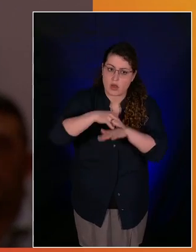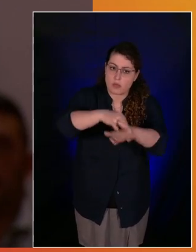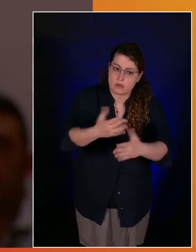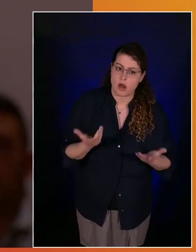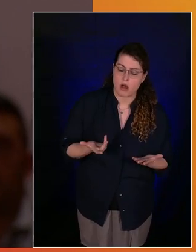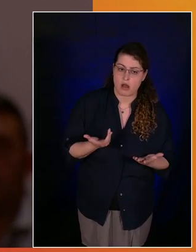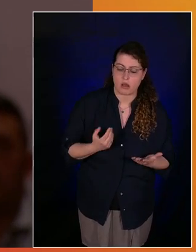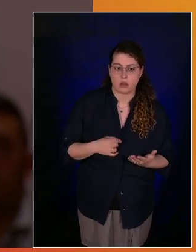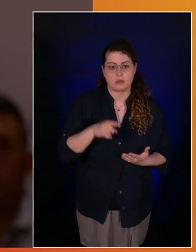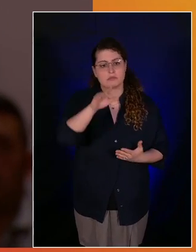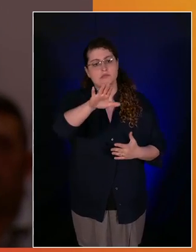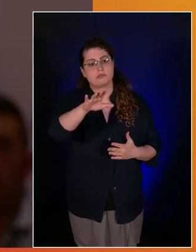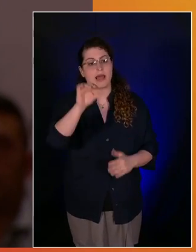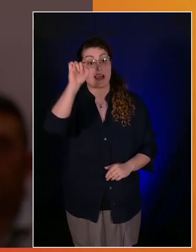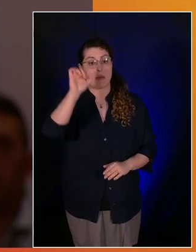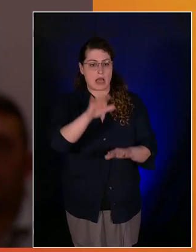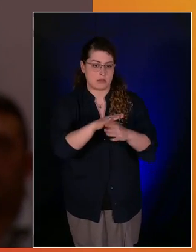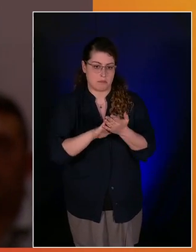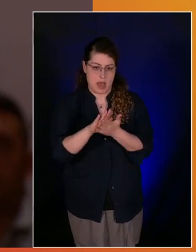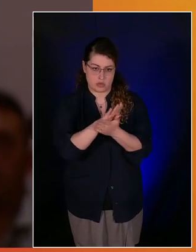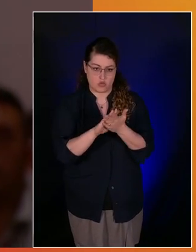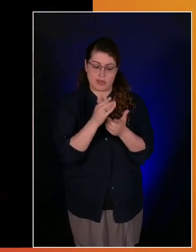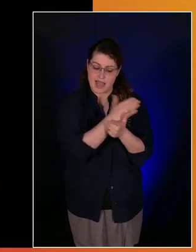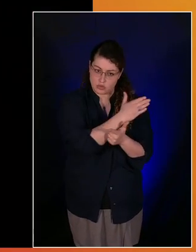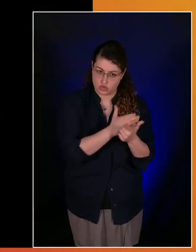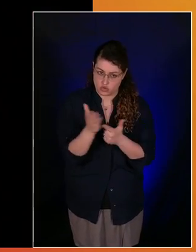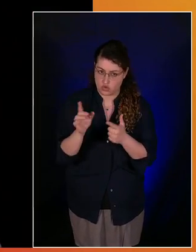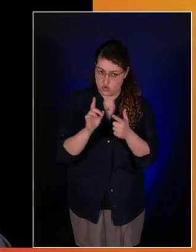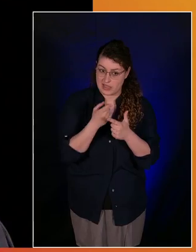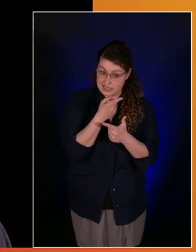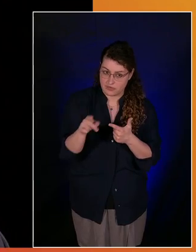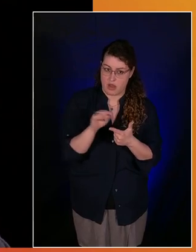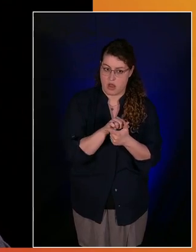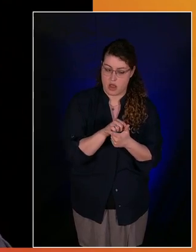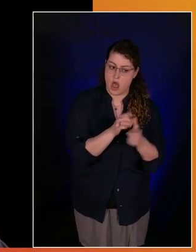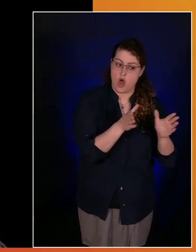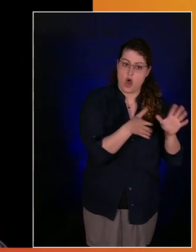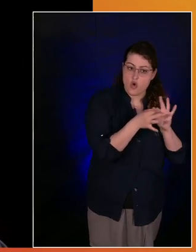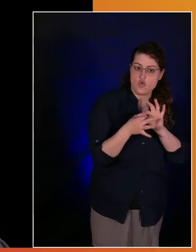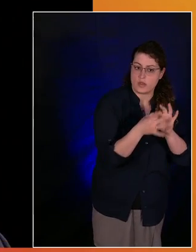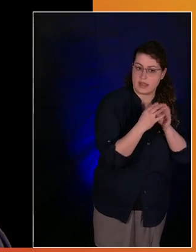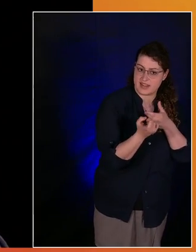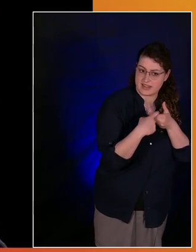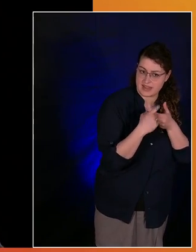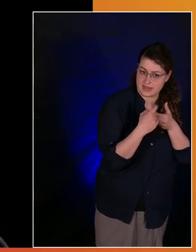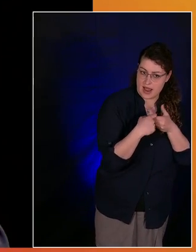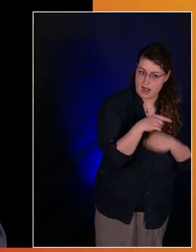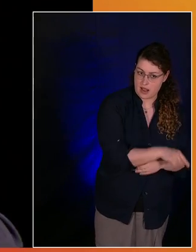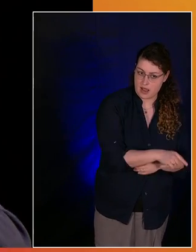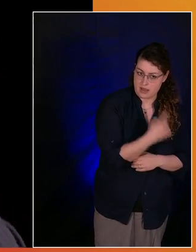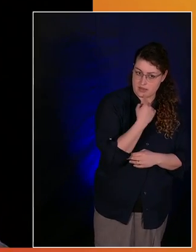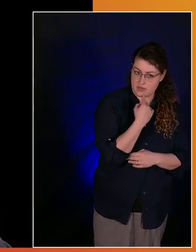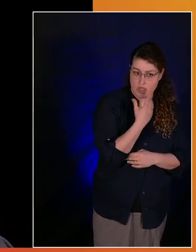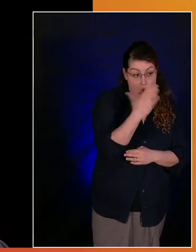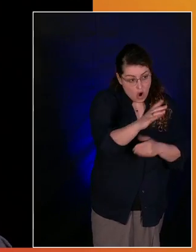camarade excuse-moi oui il y a deux notions différentes l'unité syndical on est d'accord c'est avec d'autres